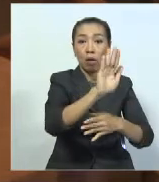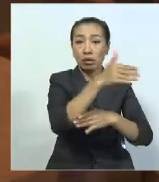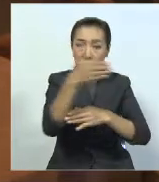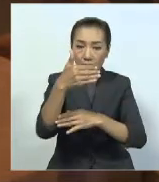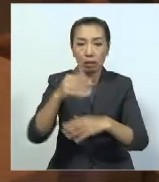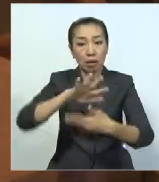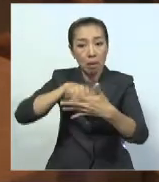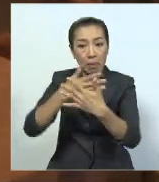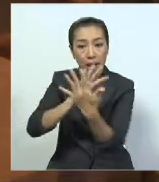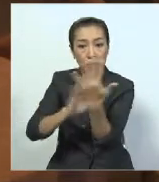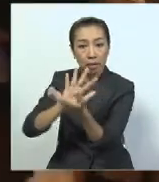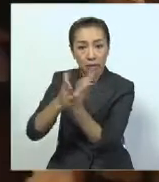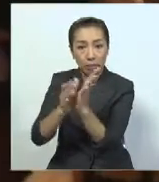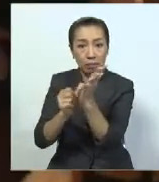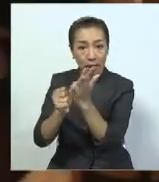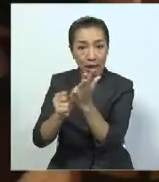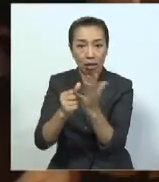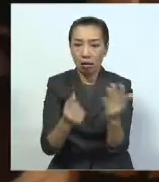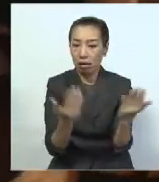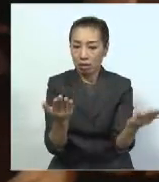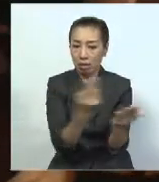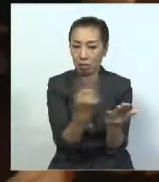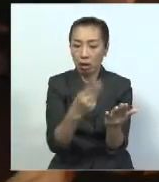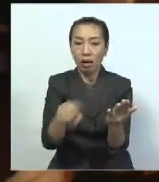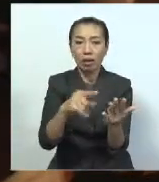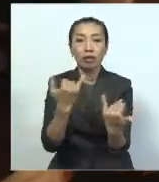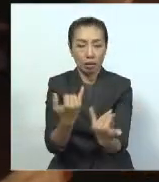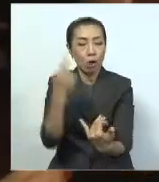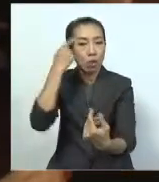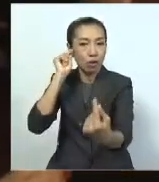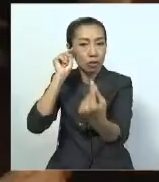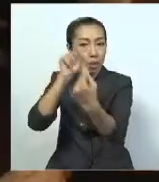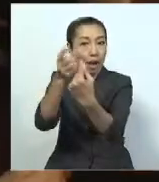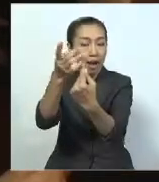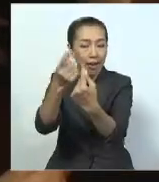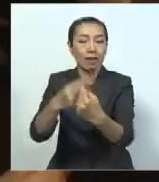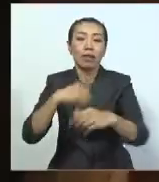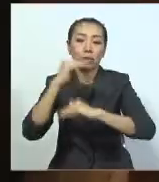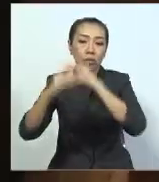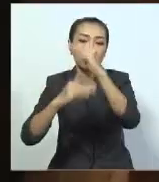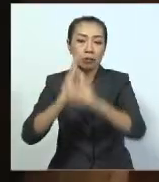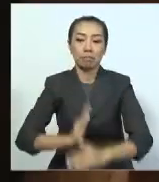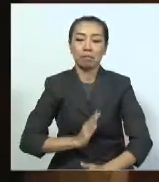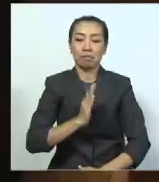ปีที่ผ่านมาจึงเป็นการวางรากฐานของประเทศให้ก้าวเดินได้อย่างมั่นคงและสง่างาม